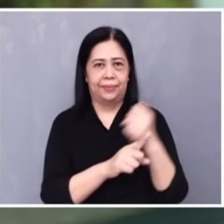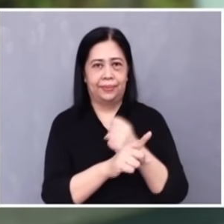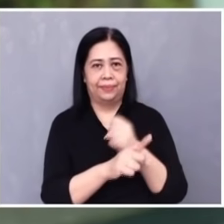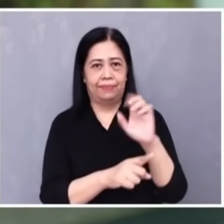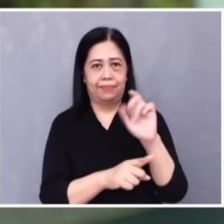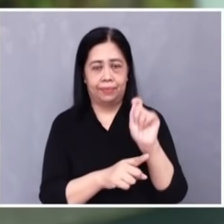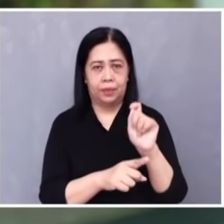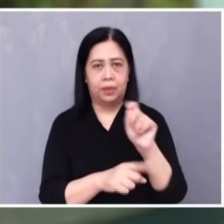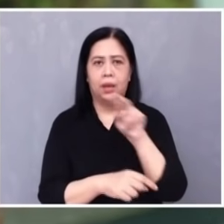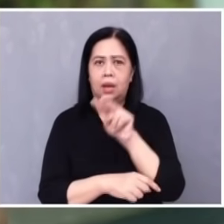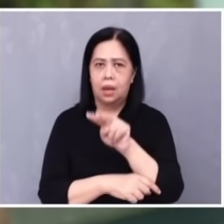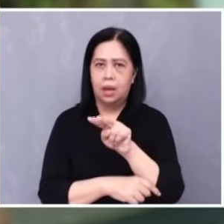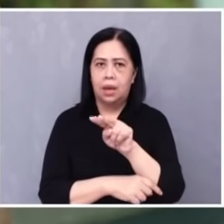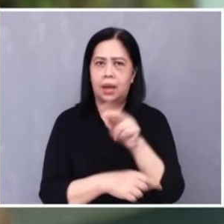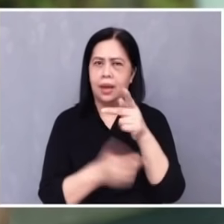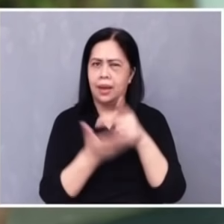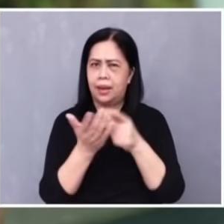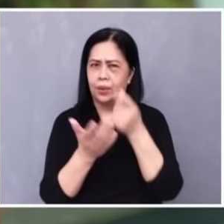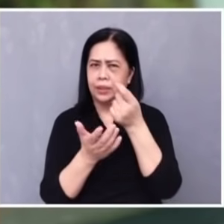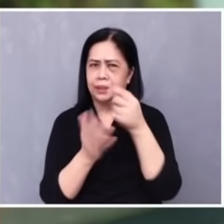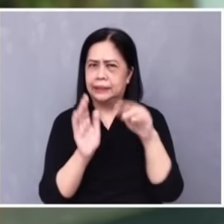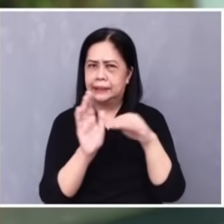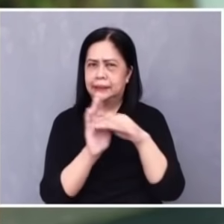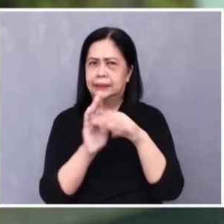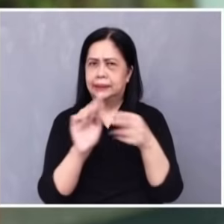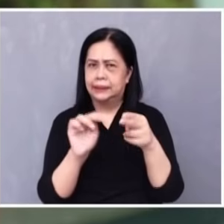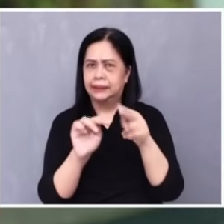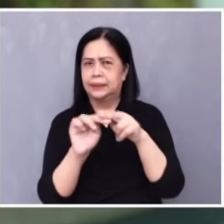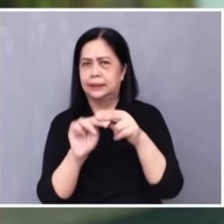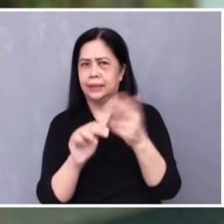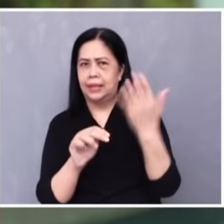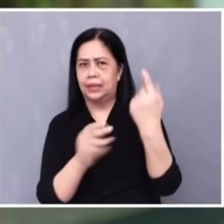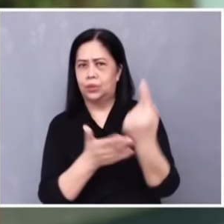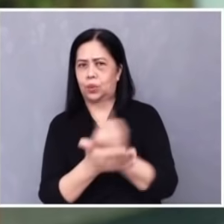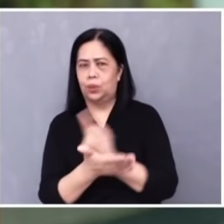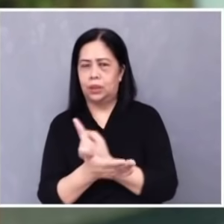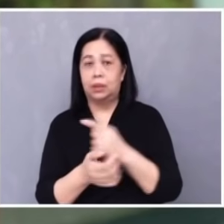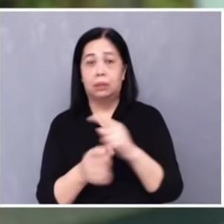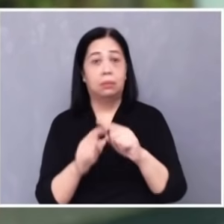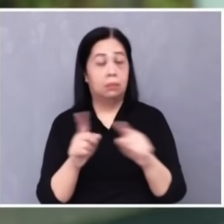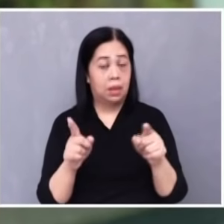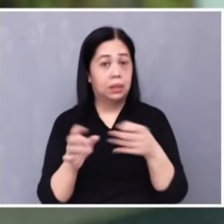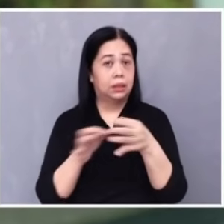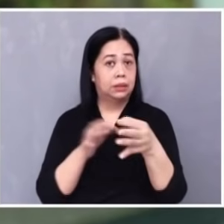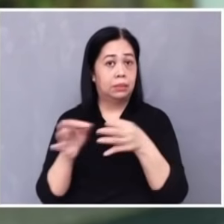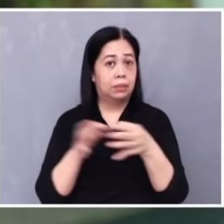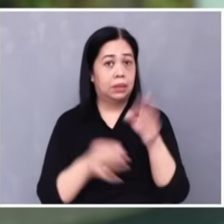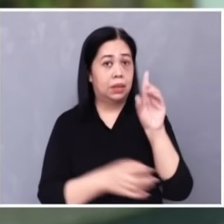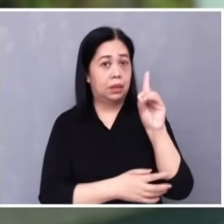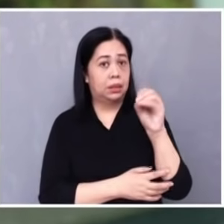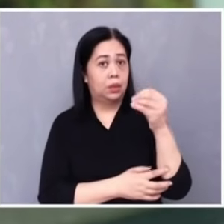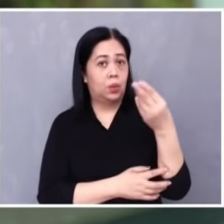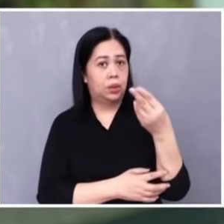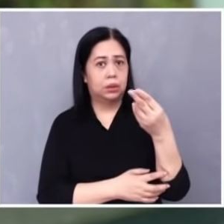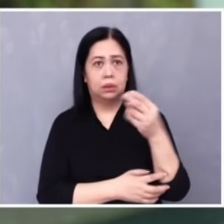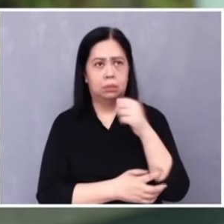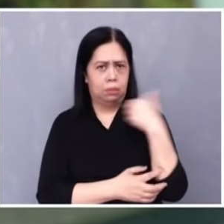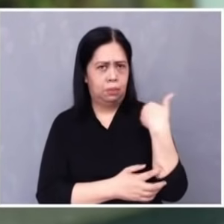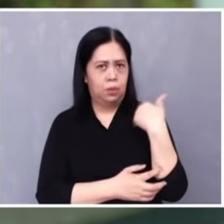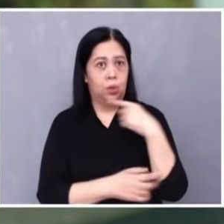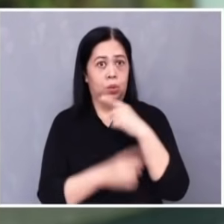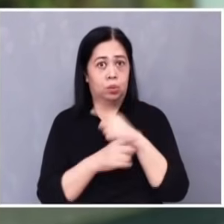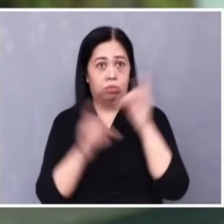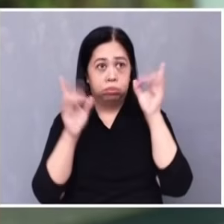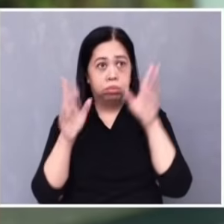nakitaan po ng bahagyang pagtaas ang kaso nitong nakaraang linggo. Pero paliwanag po ng DOH, hindi pa naman ito dapat